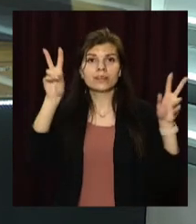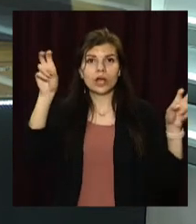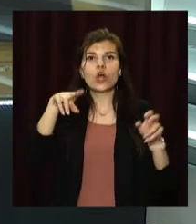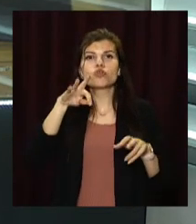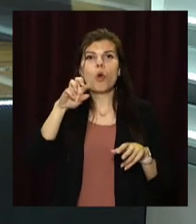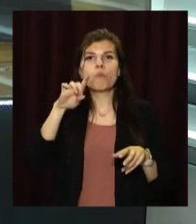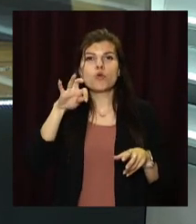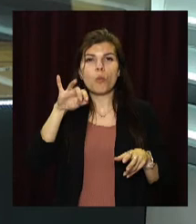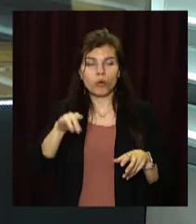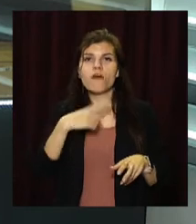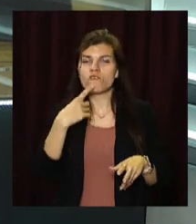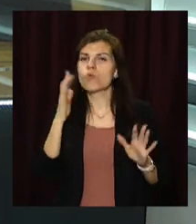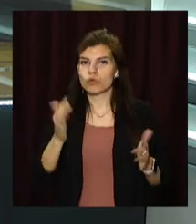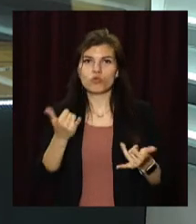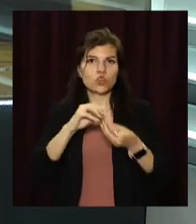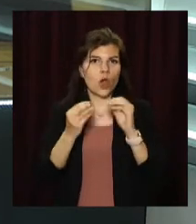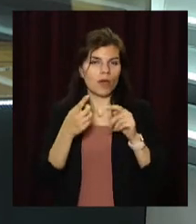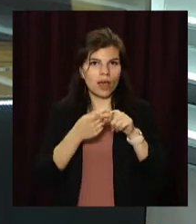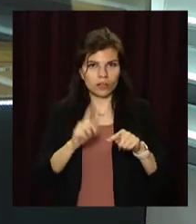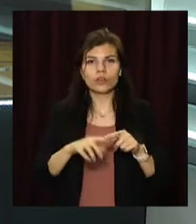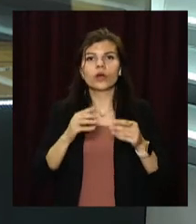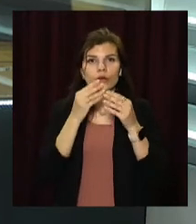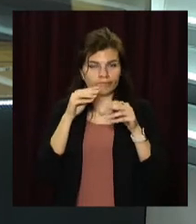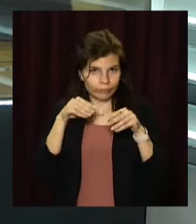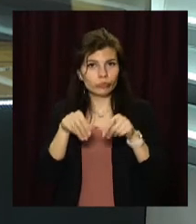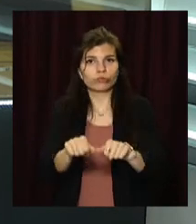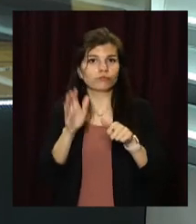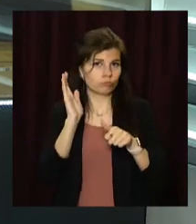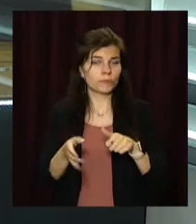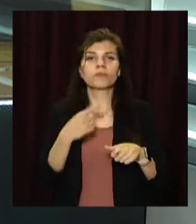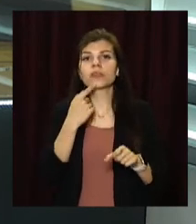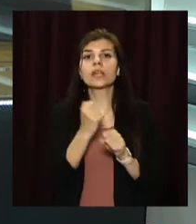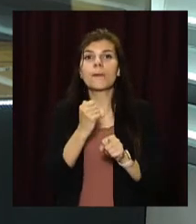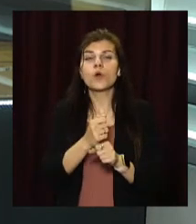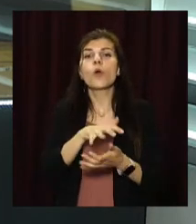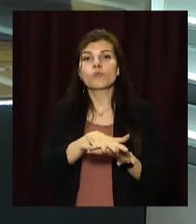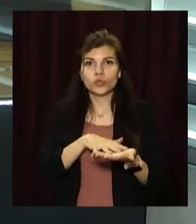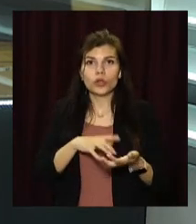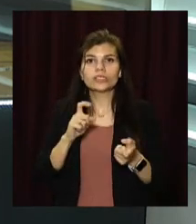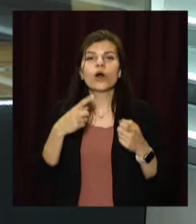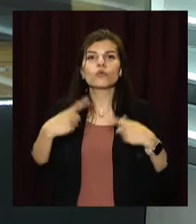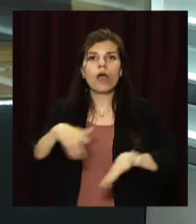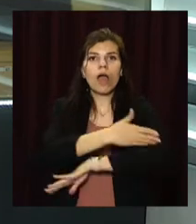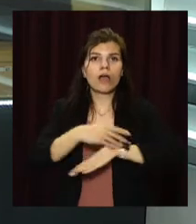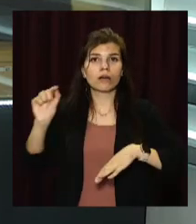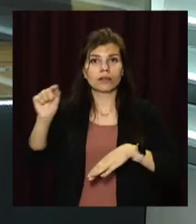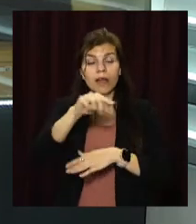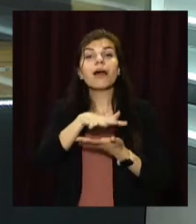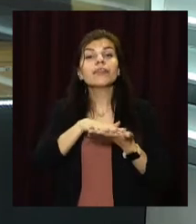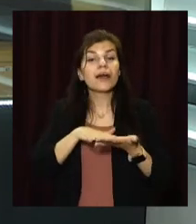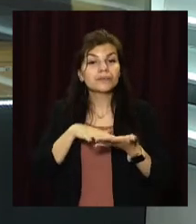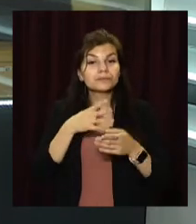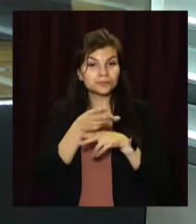Фахівці комунального підприємства оновили каналізаційні мережі. Роботи продовжують і за іншими адресами. Подробиці далі.